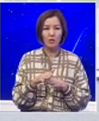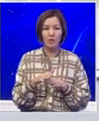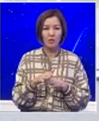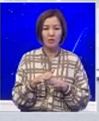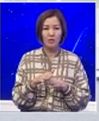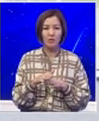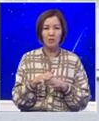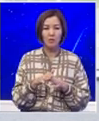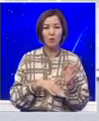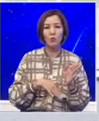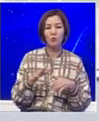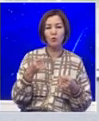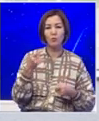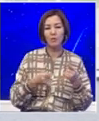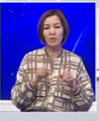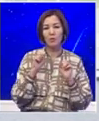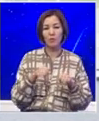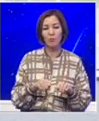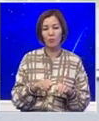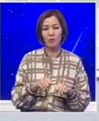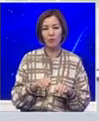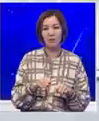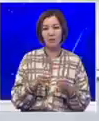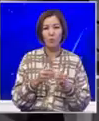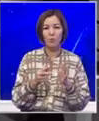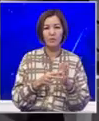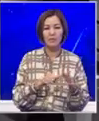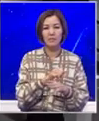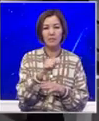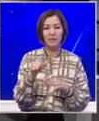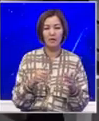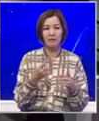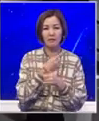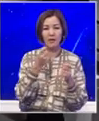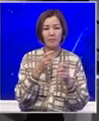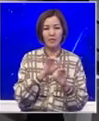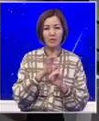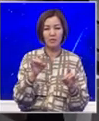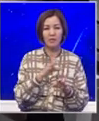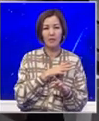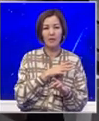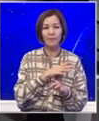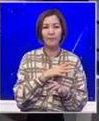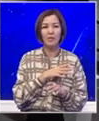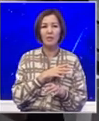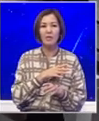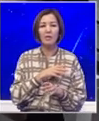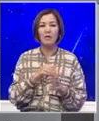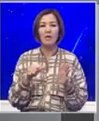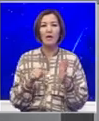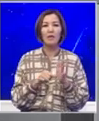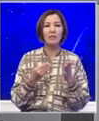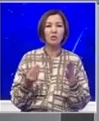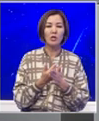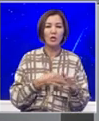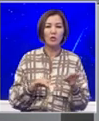айтуға болады, эфир 18 сағат хабар таратып отырмыз. Түркістан телеарнасының жаңа маусымы жаңашылдыққа толы. Алты жаңа жобаның